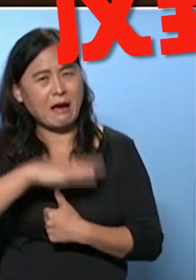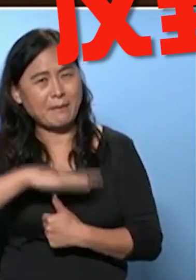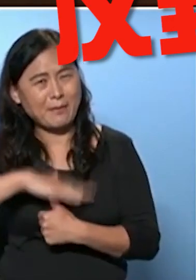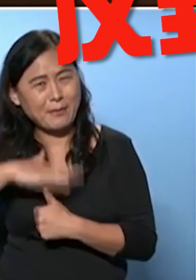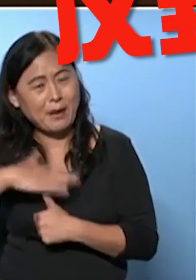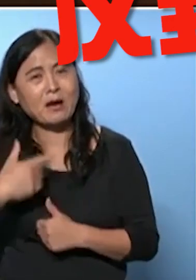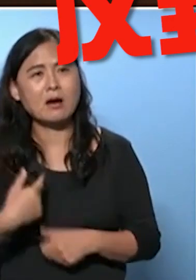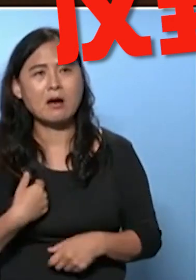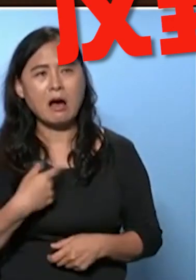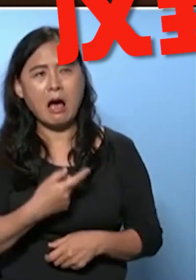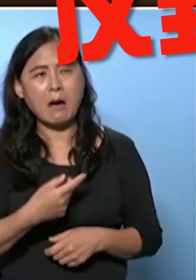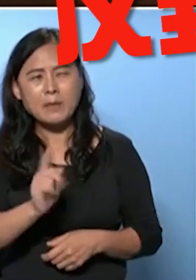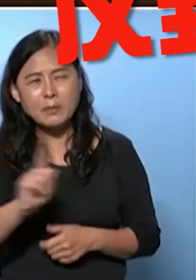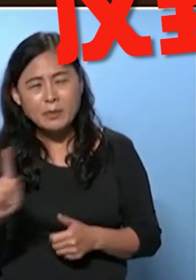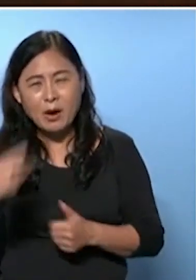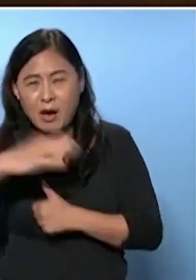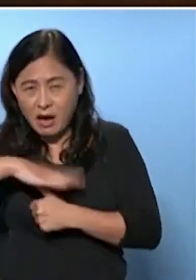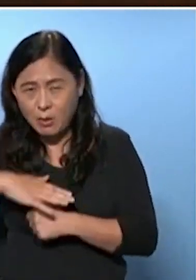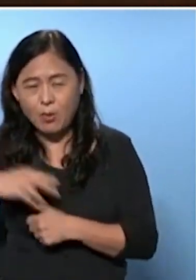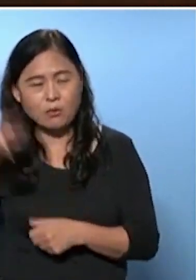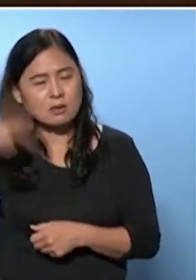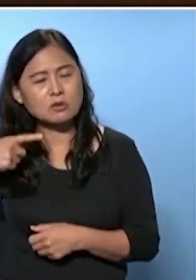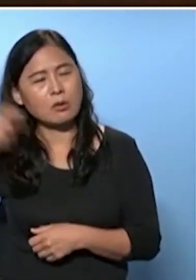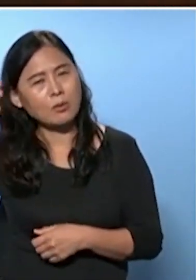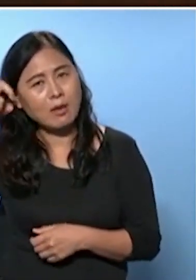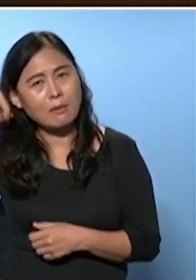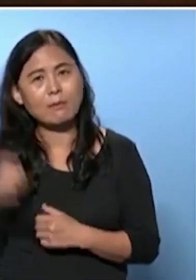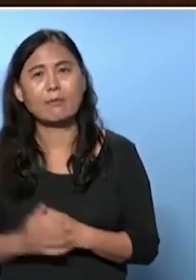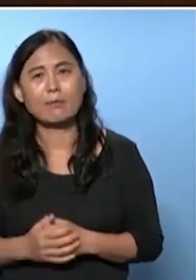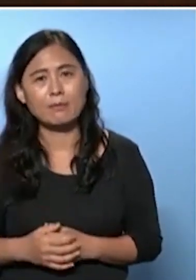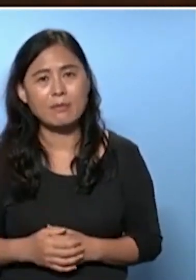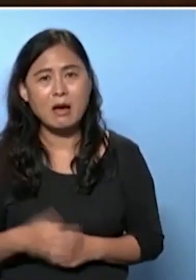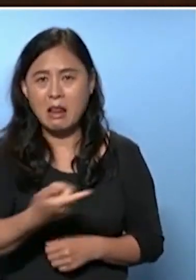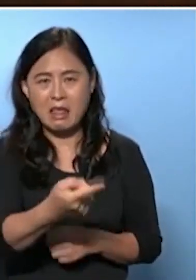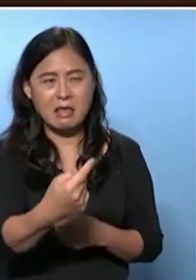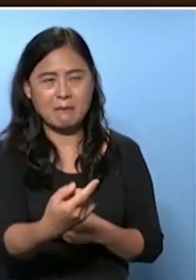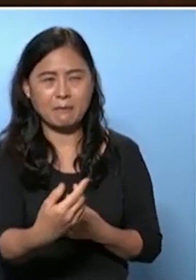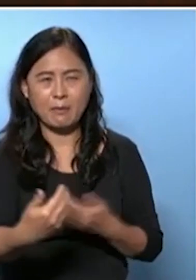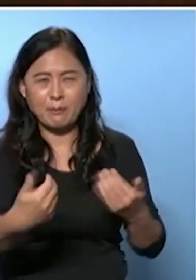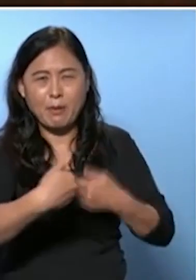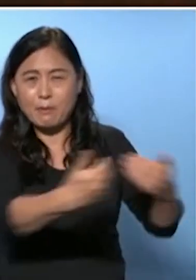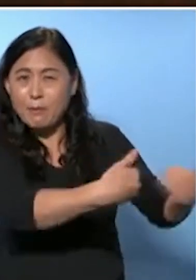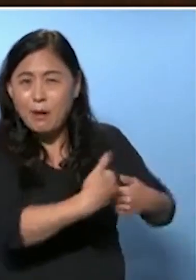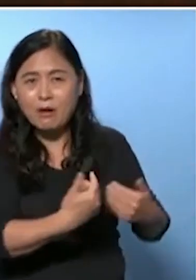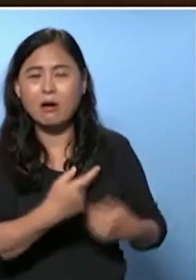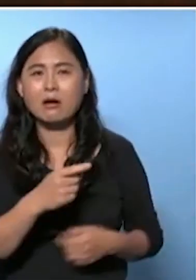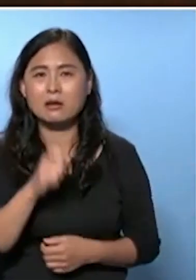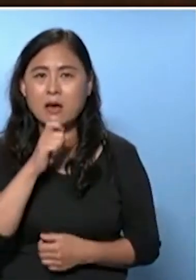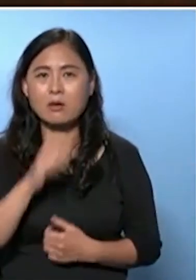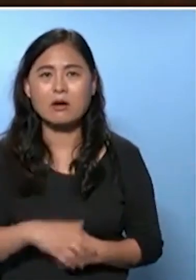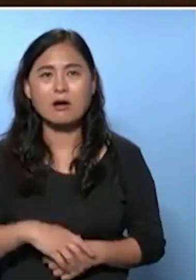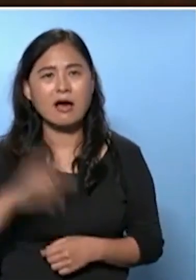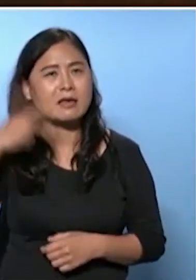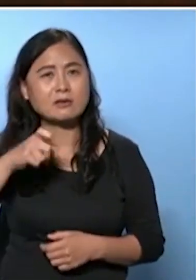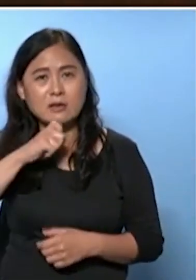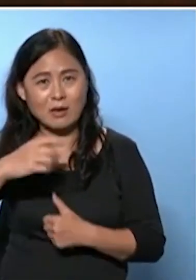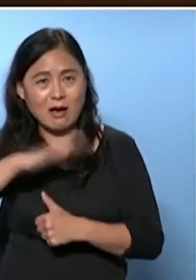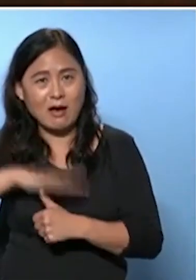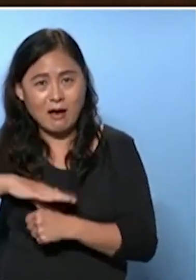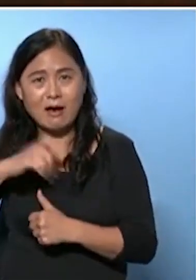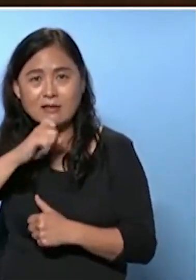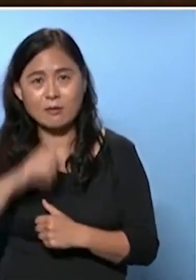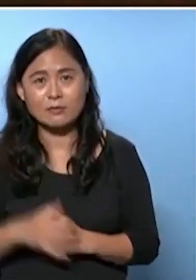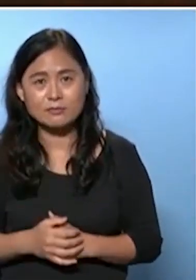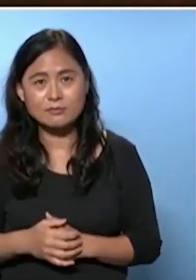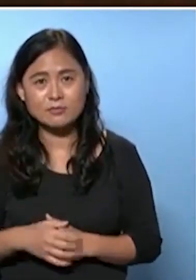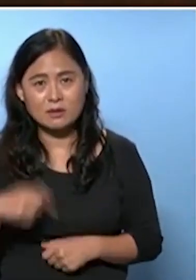即係佢哋成日覺得咧有人蝦佢，即係你知佢哋係覺得你係對我唔好嘅，你係針對我嘅，成日都有人